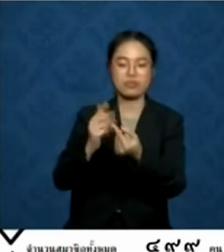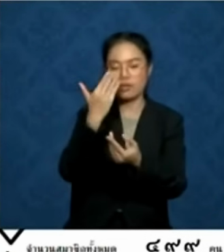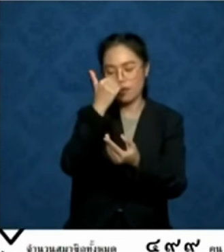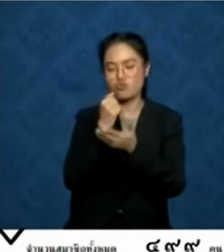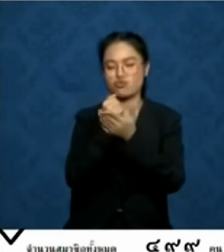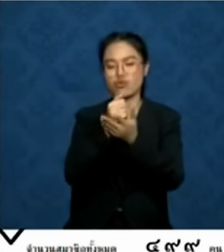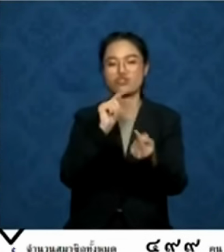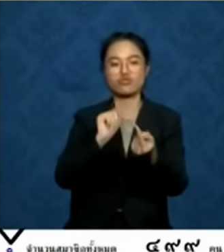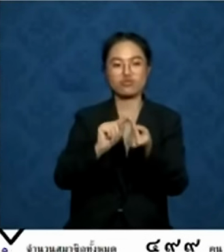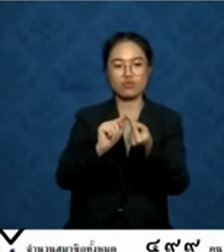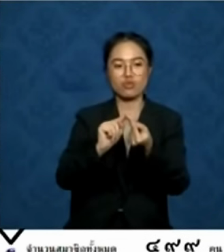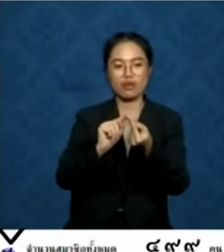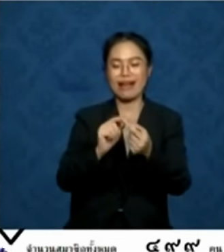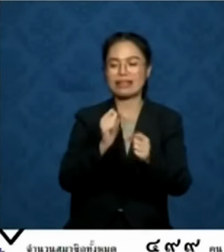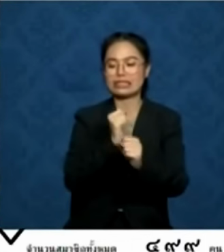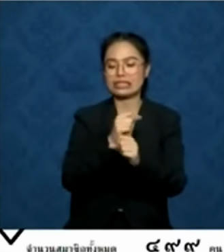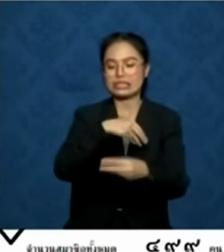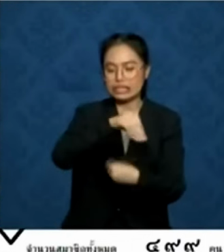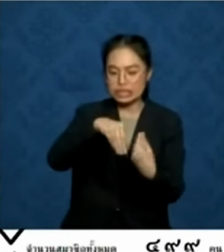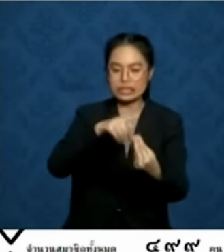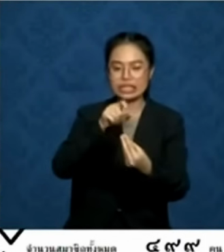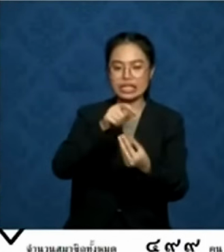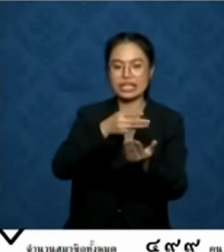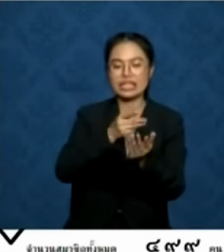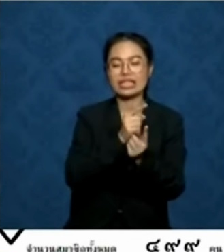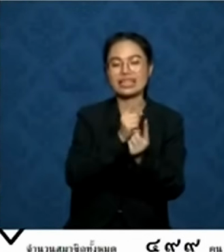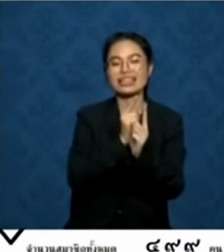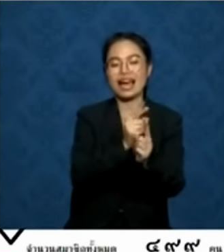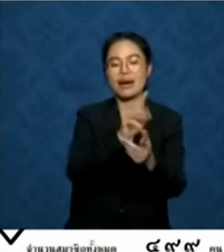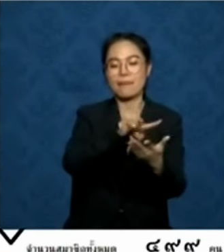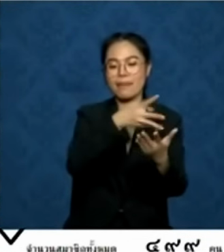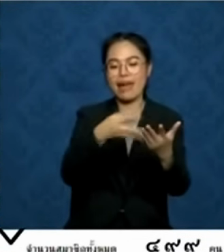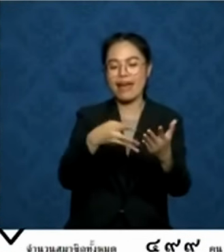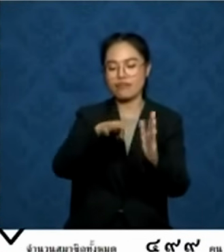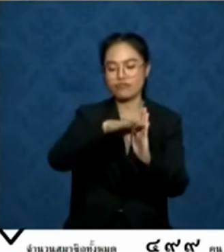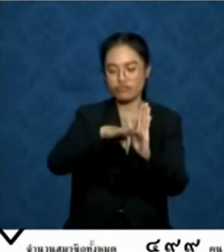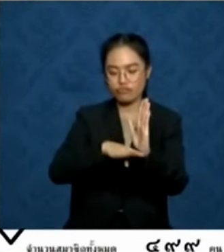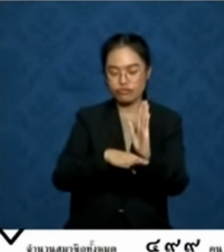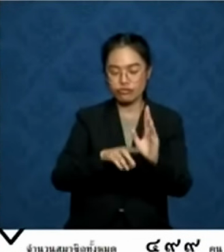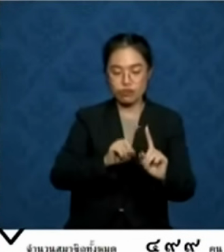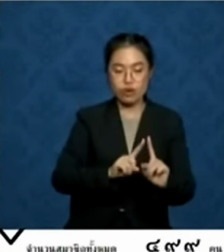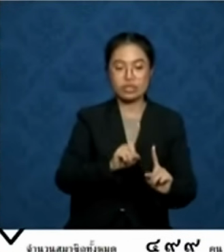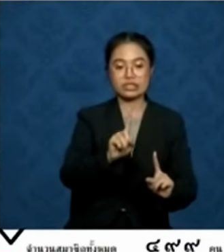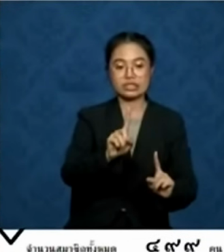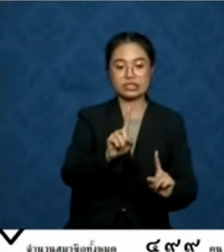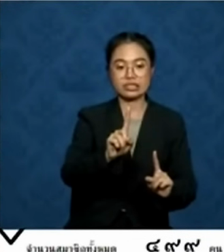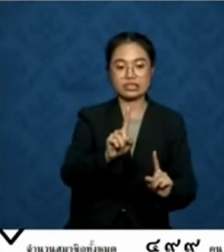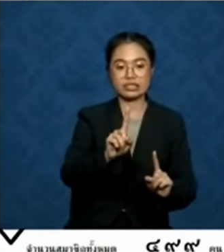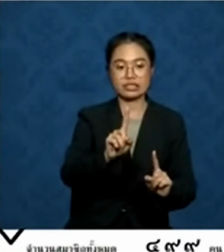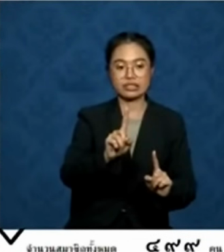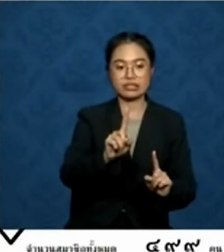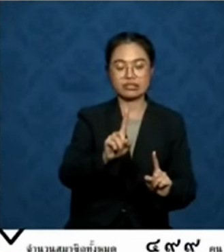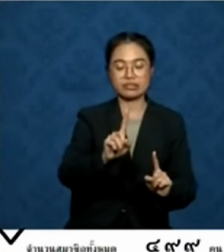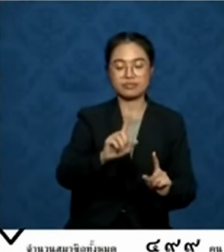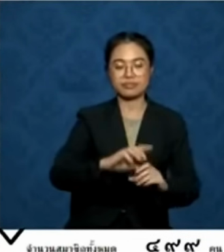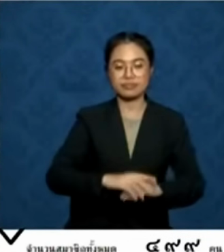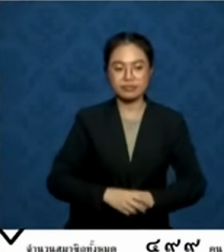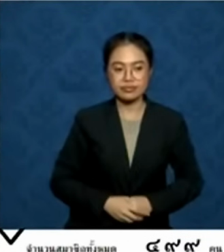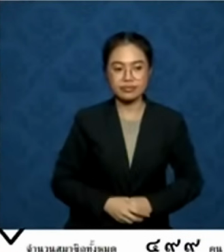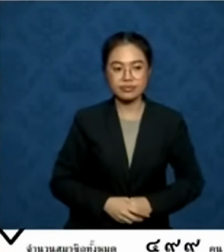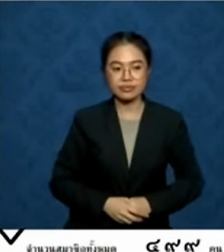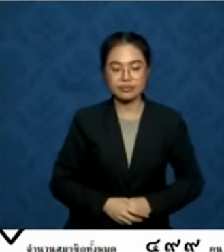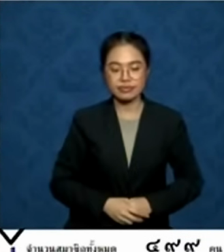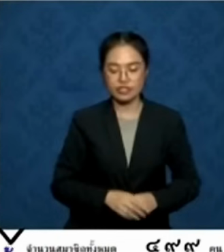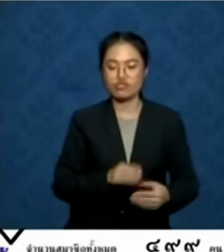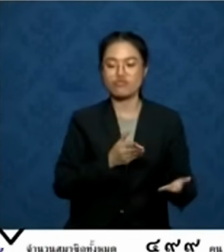อนาคตจำแนกตามแผนงานสำคัญดังนี้ข้อ1การสร้างศักยภาพด้าน